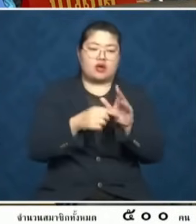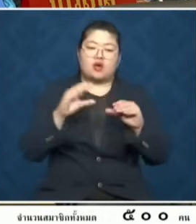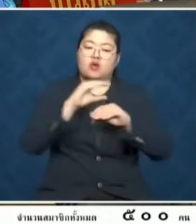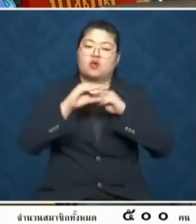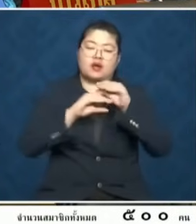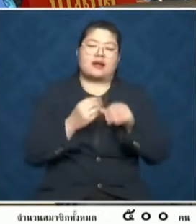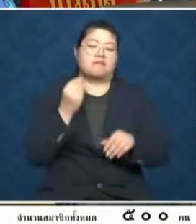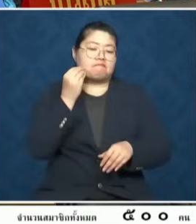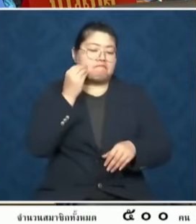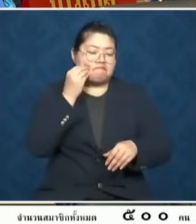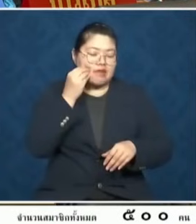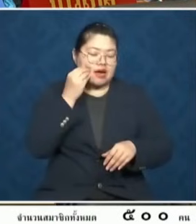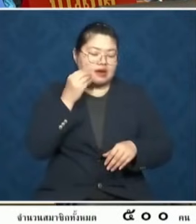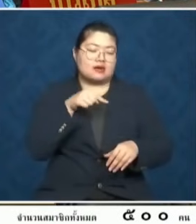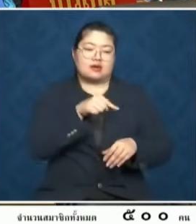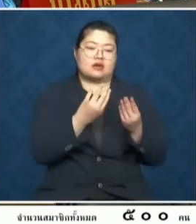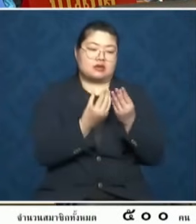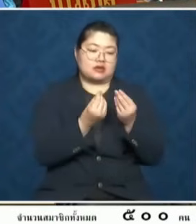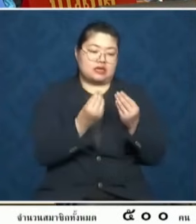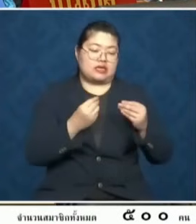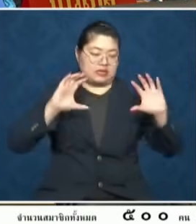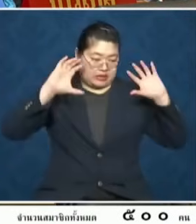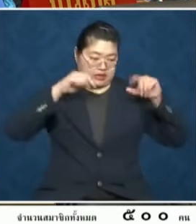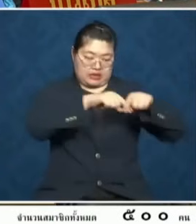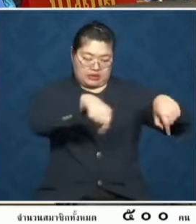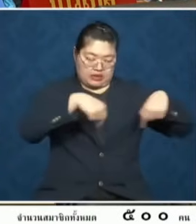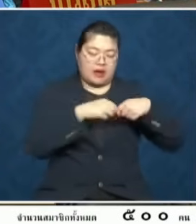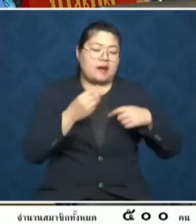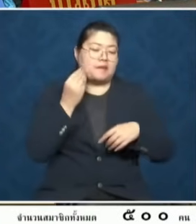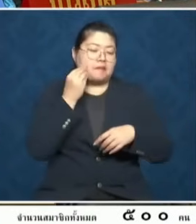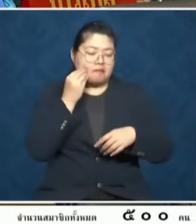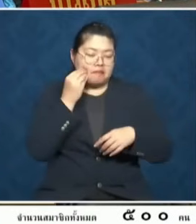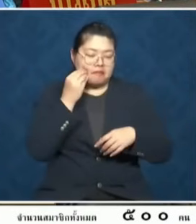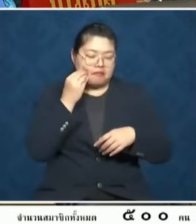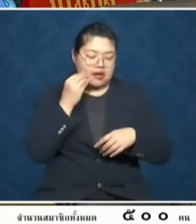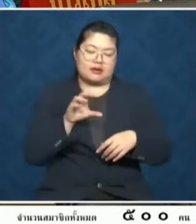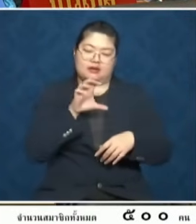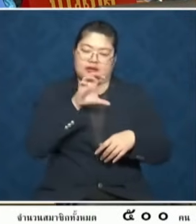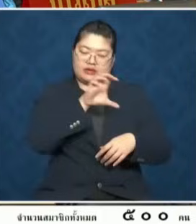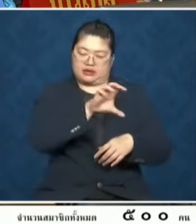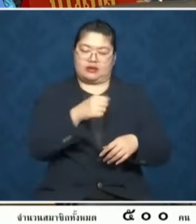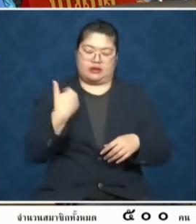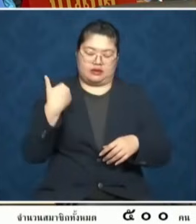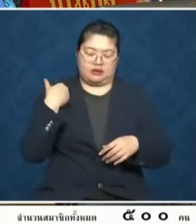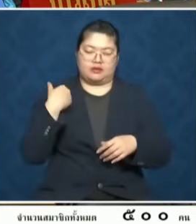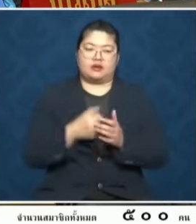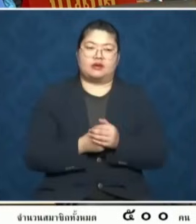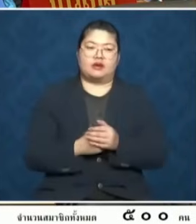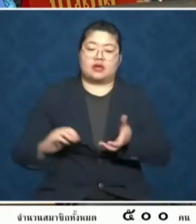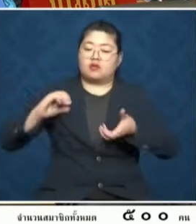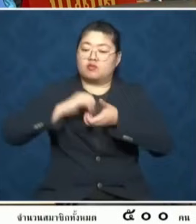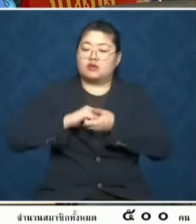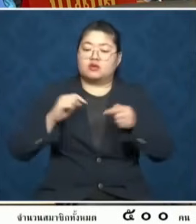บ้านประชารัฐบนที่ดินราชพัสดุหรือโครงการบ้านธนารักษ์ประชารัฐโดยได้รับความร่วมมือ